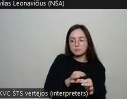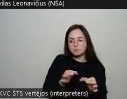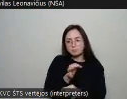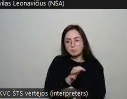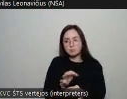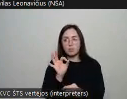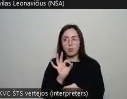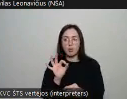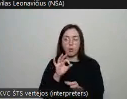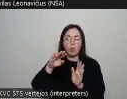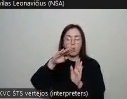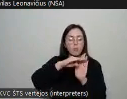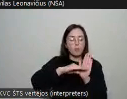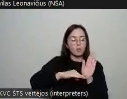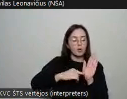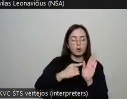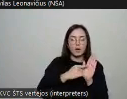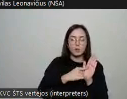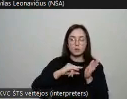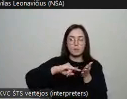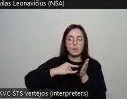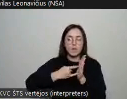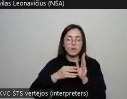plano sudarymą antrajame seminare, ar tai bus svarbu,